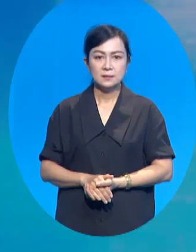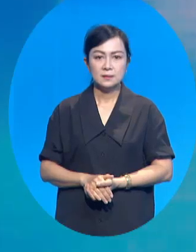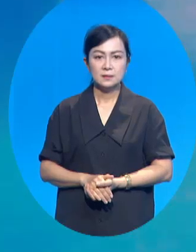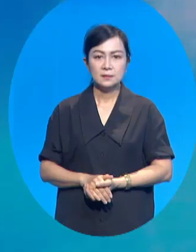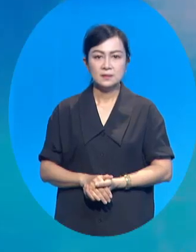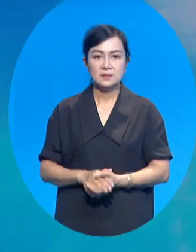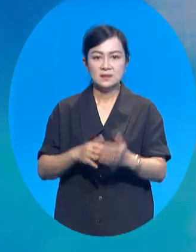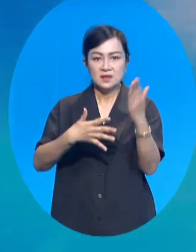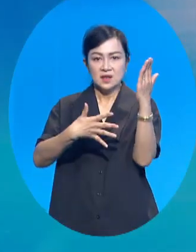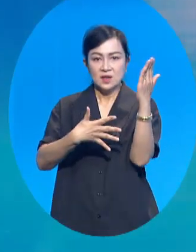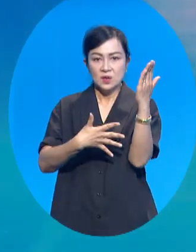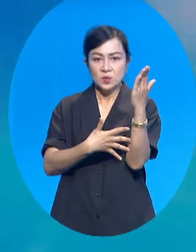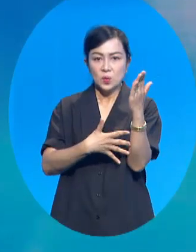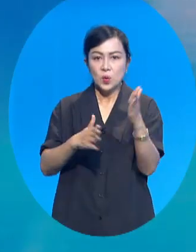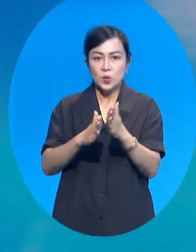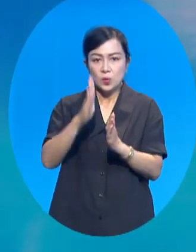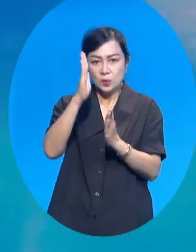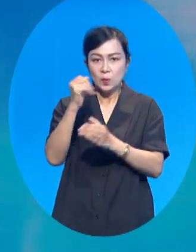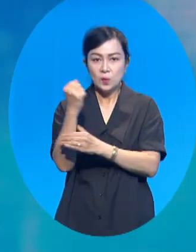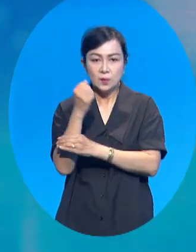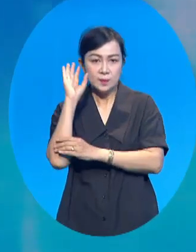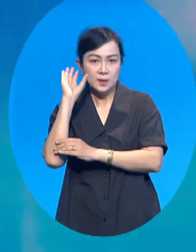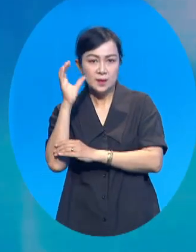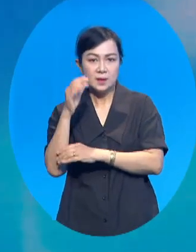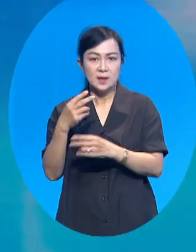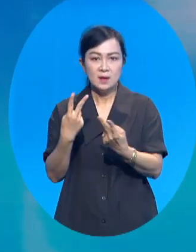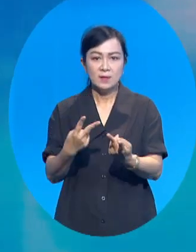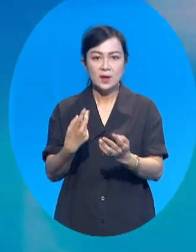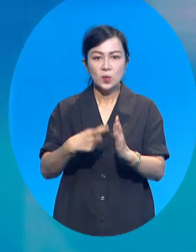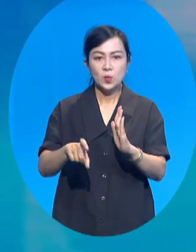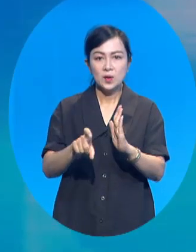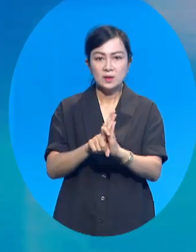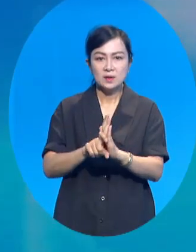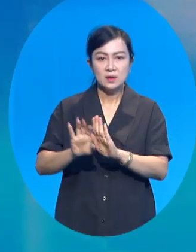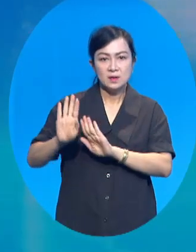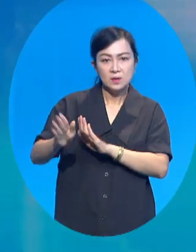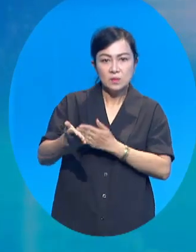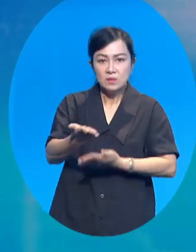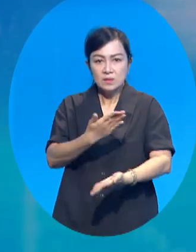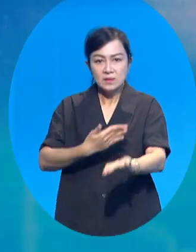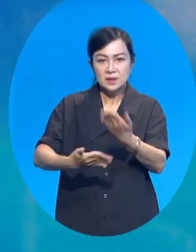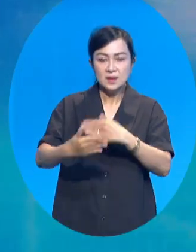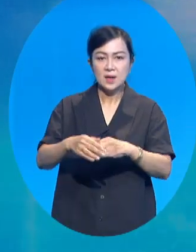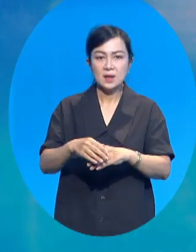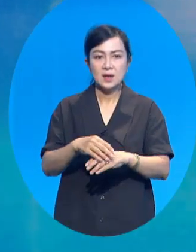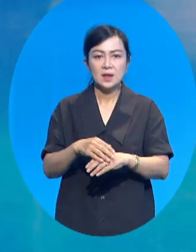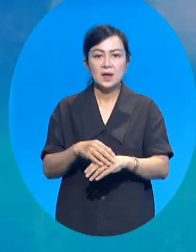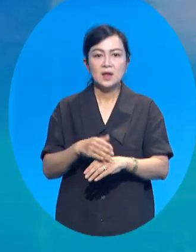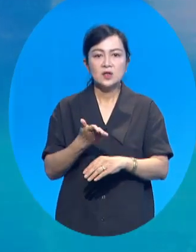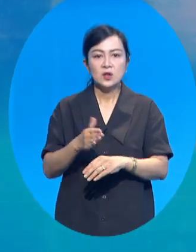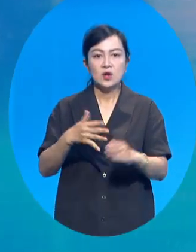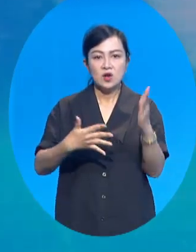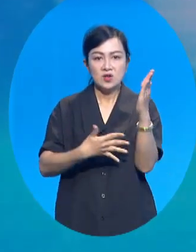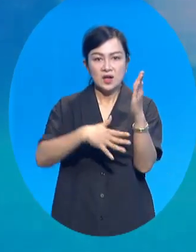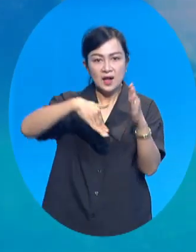nhà chung cư ngày càng phổ biến tại nhiều thành phố lớn trên thế giới cũng chính vì vậy việc quy định các thiết bị chống cháy và thoát hiểm cho